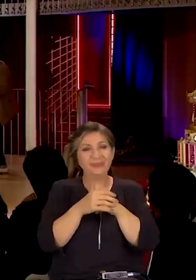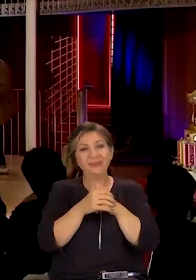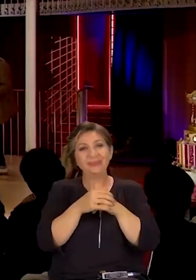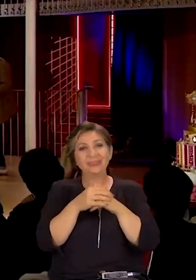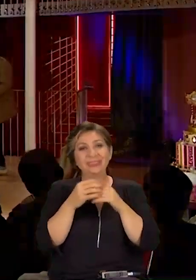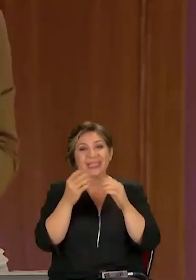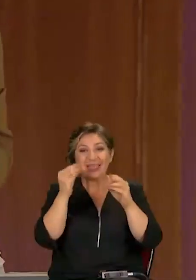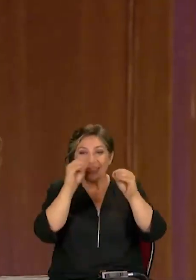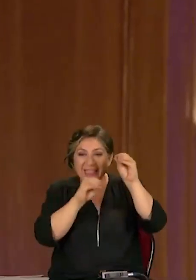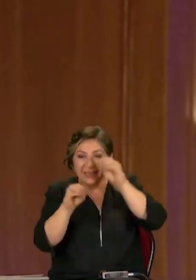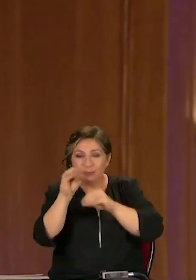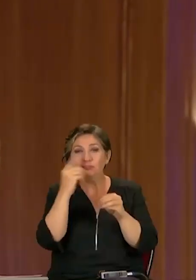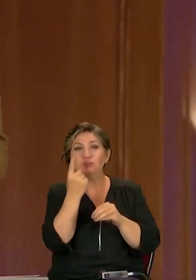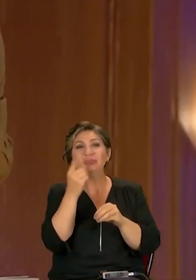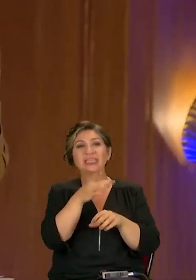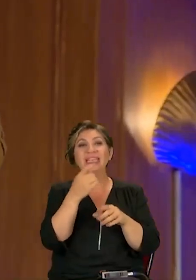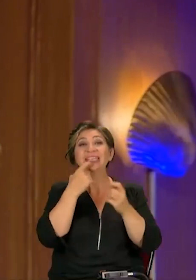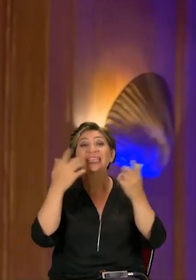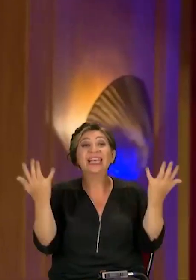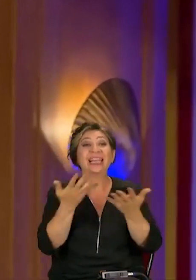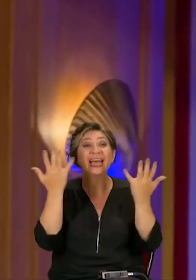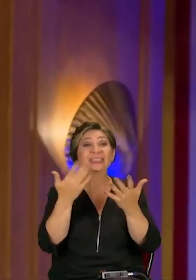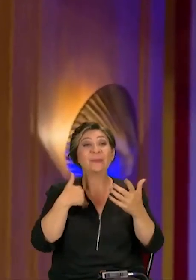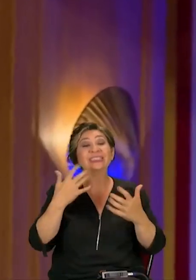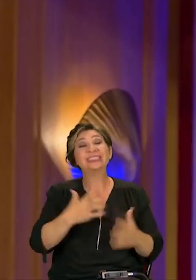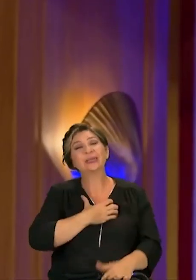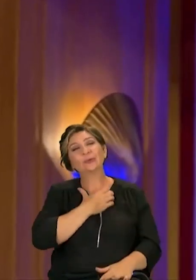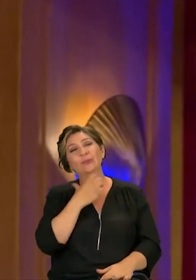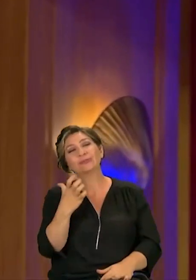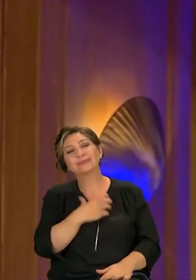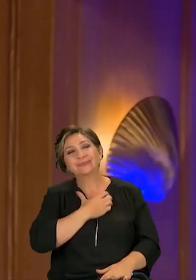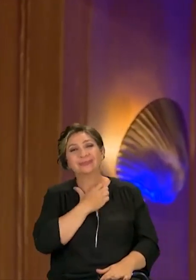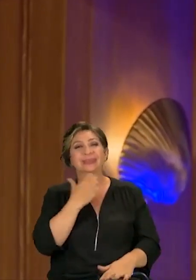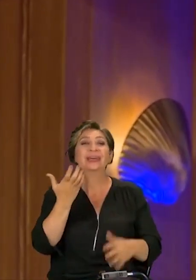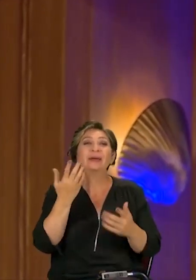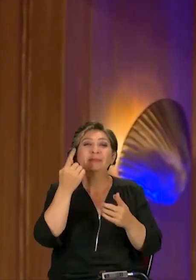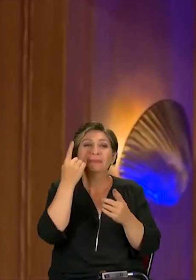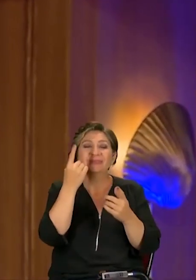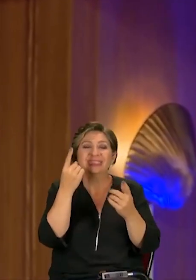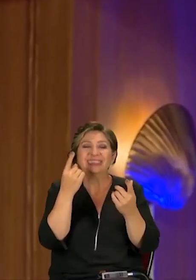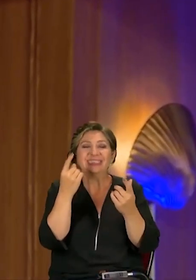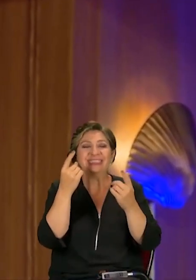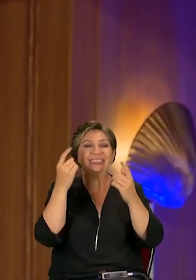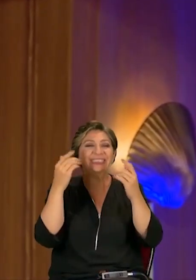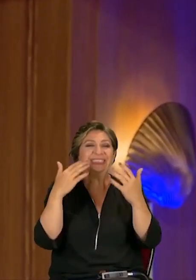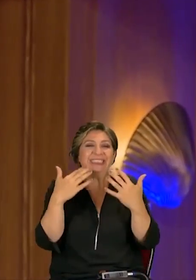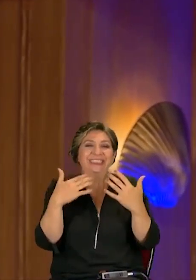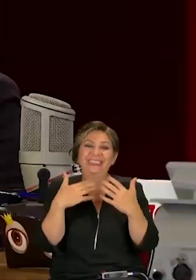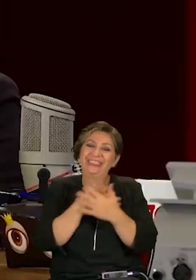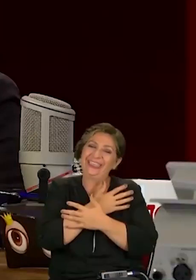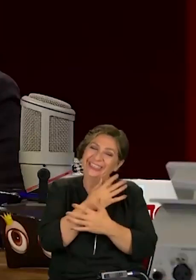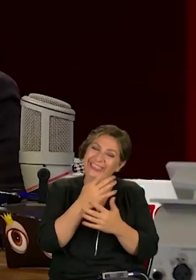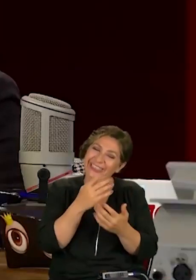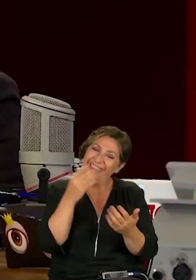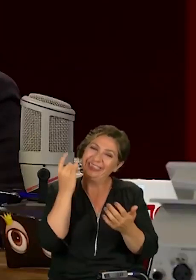o kadar tasarlanmış bir şey ki yıllardır bunu çekiyorum. Ya bir seks silahı olarak